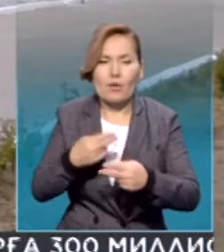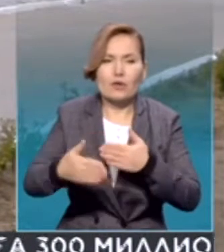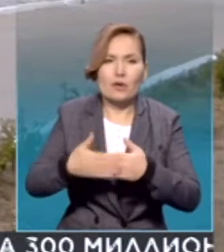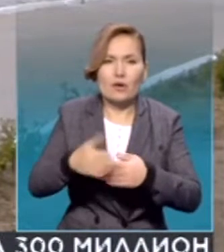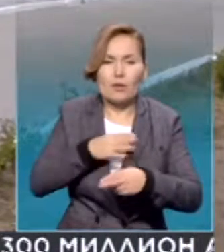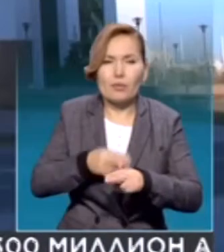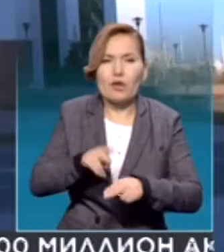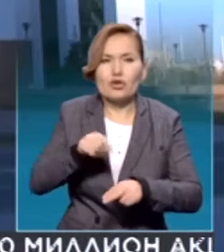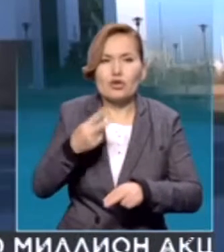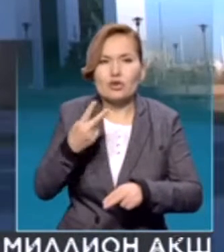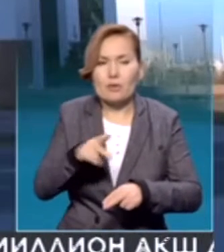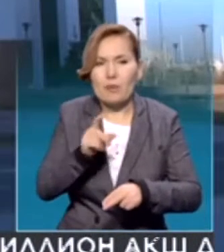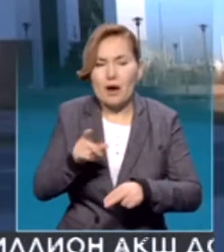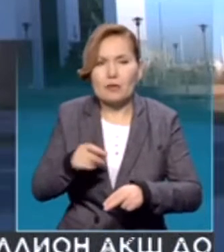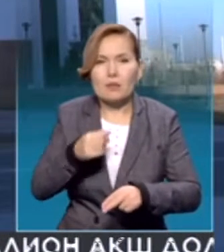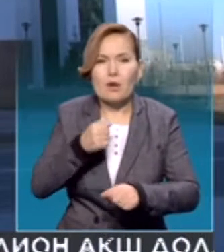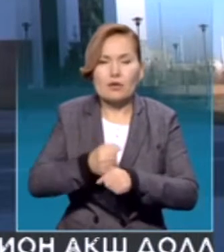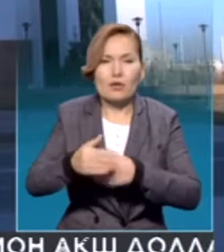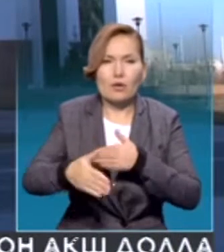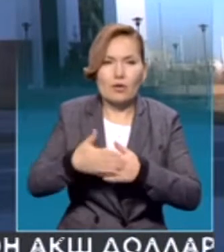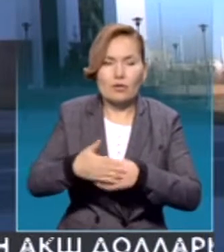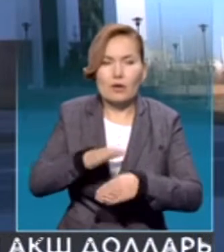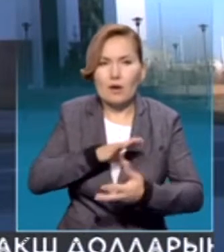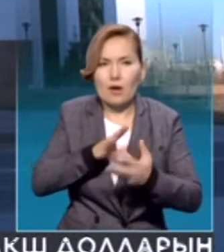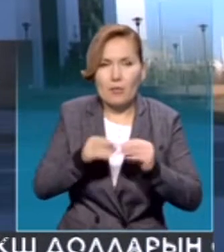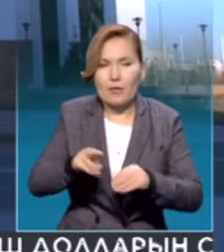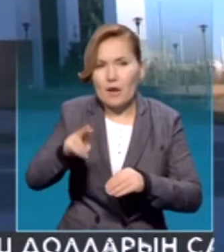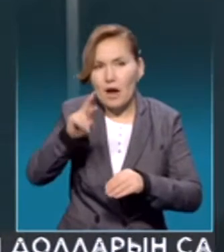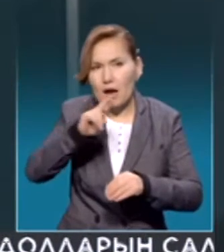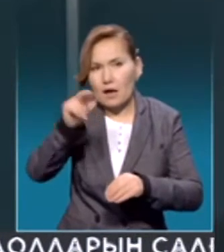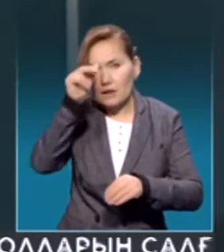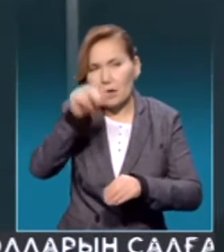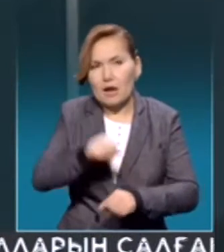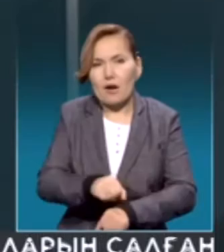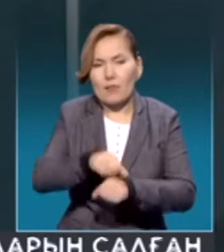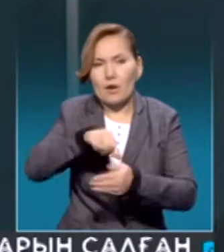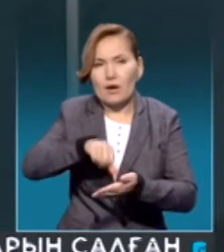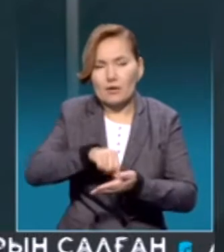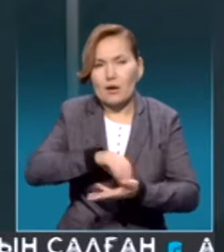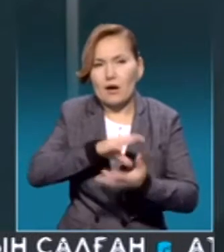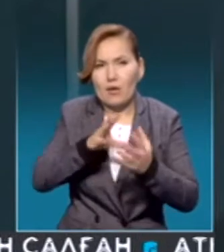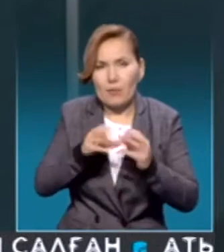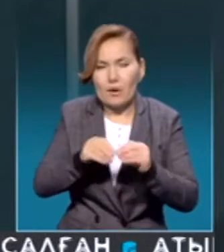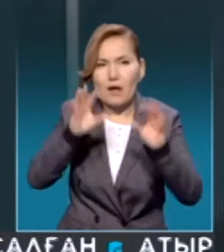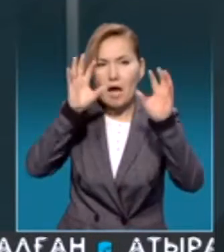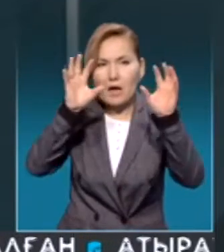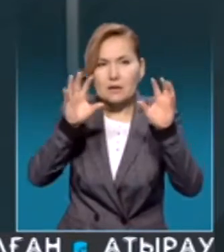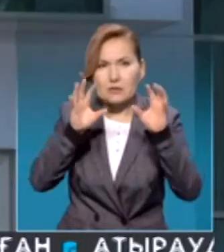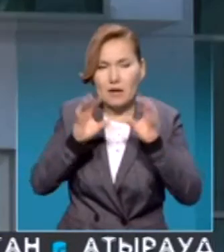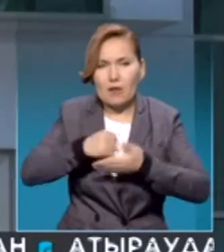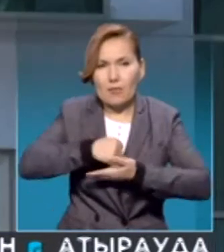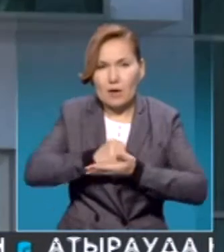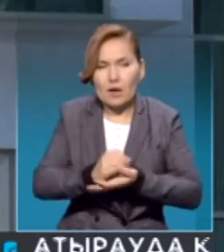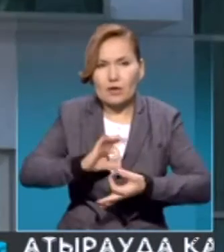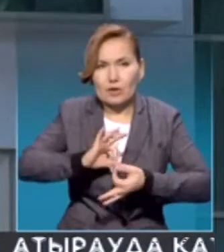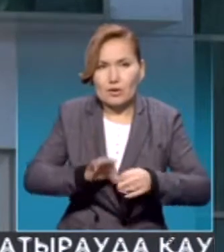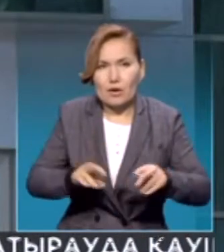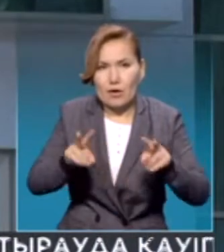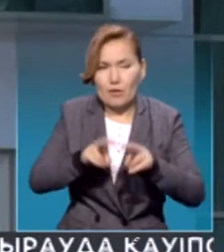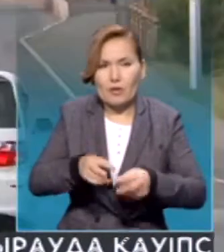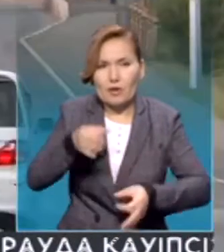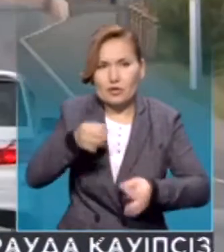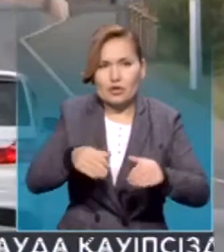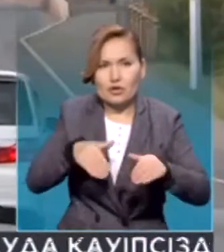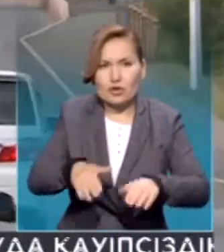адам түрмеге кесілген. Қаңтарға қатысушыларға рақымшылық қолдану бойынша түпкілікті шешімді әрбір іс бойынша сот